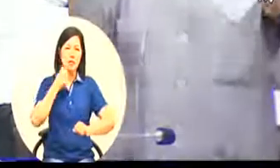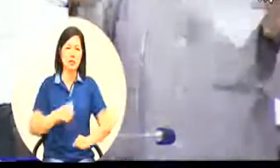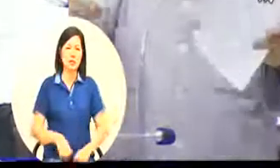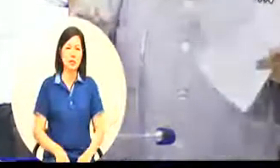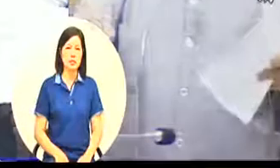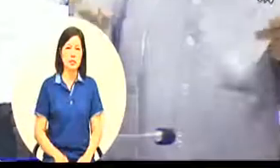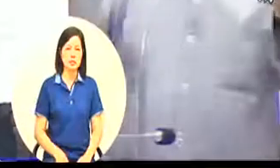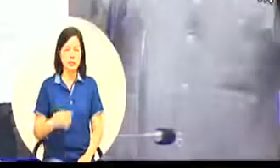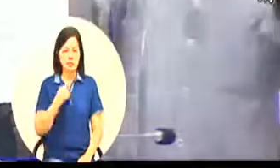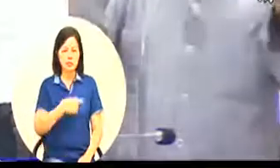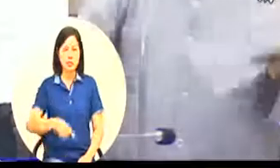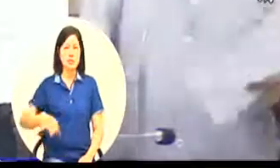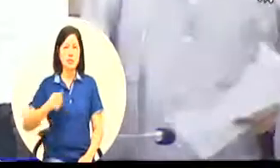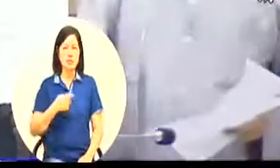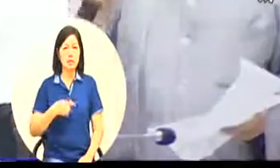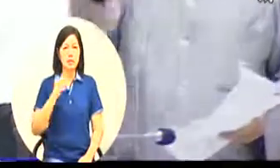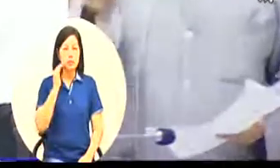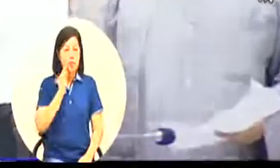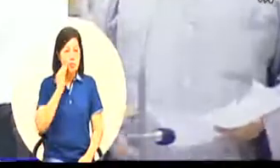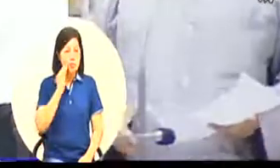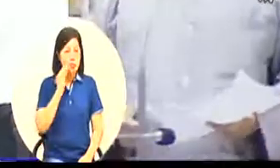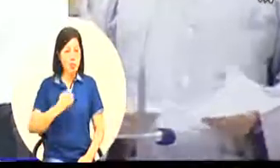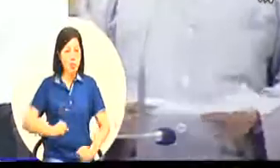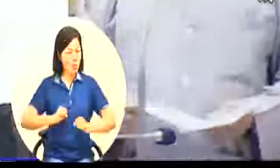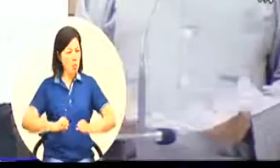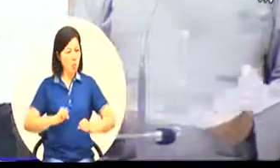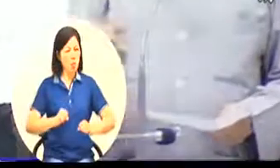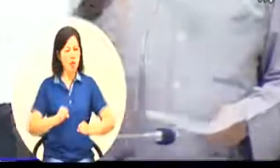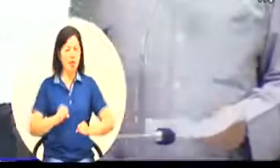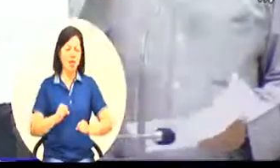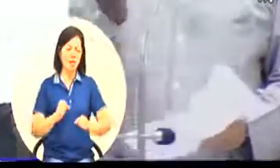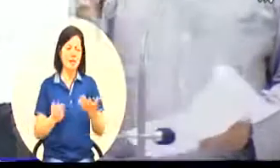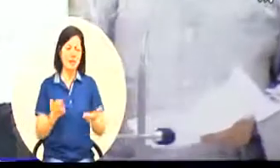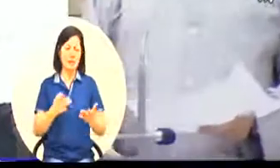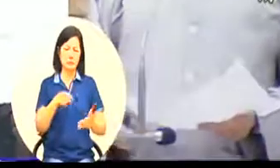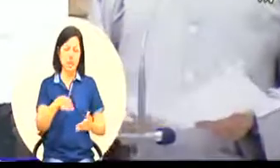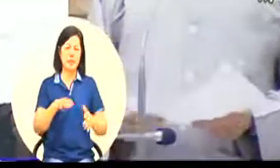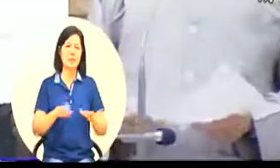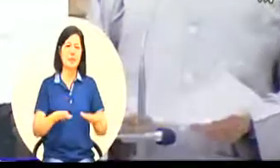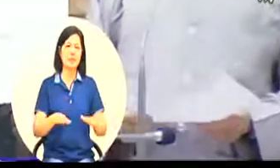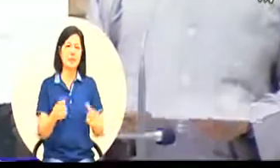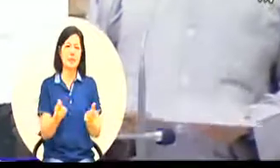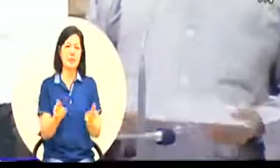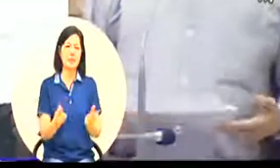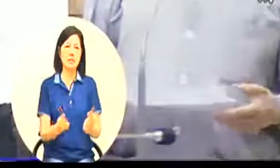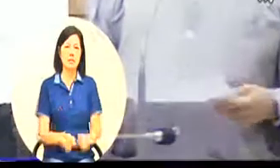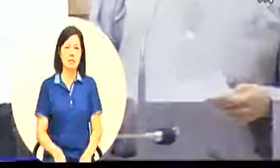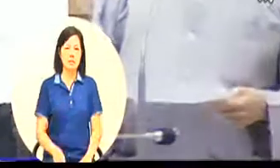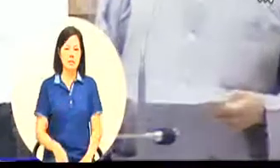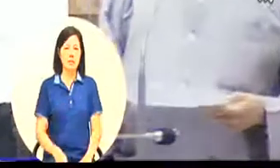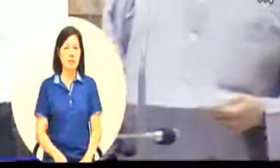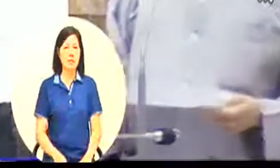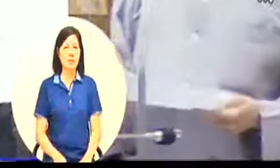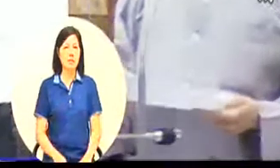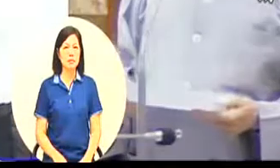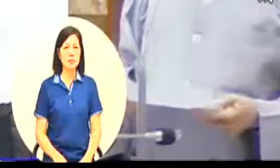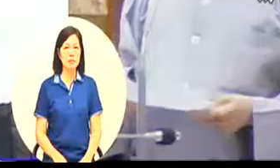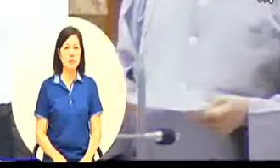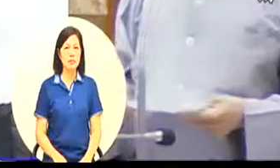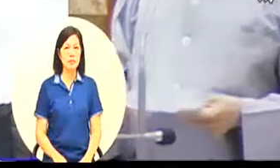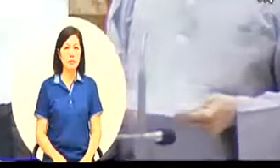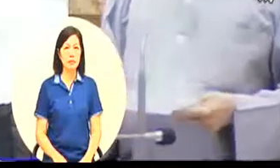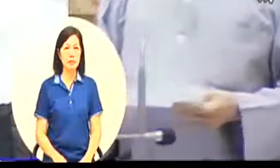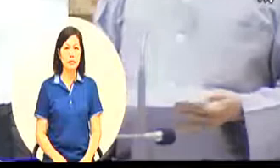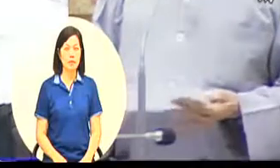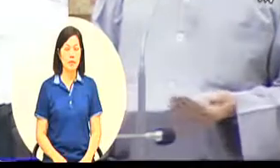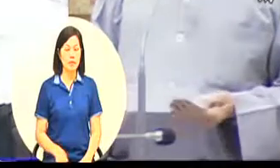个身体乃较好，我看是安尼尔。你用医药的，咱爱良心讲啊吼，院长我决定